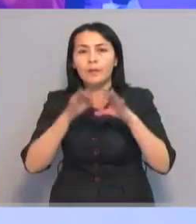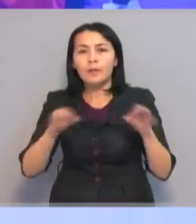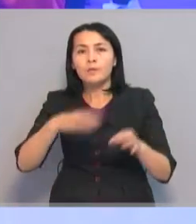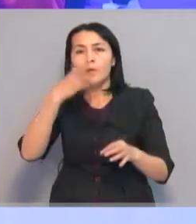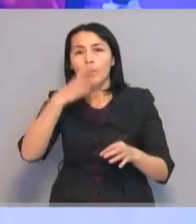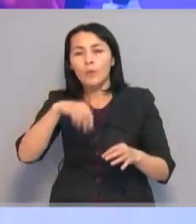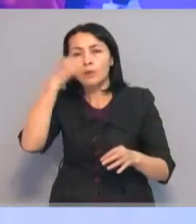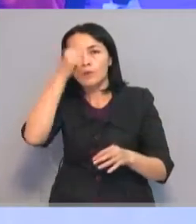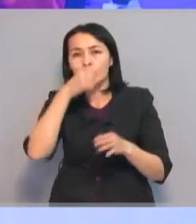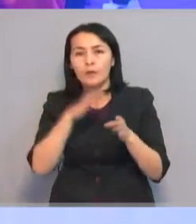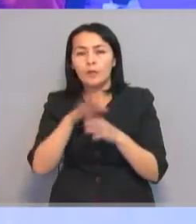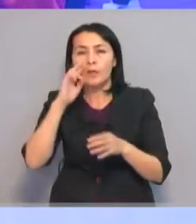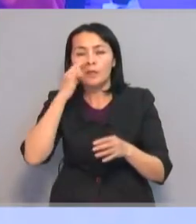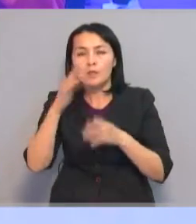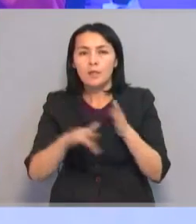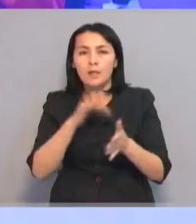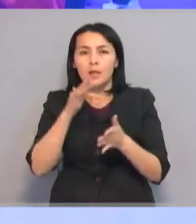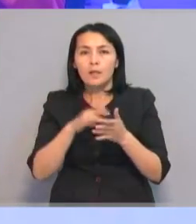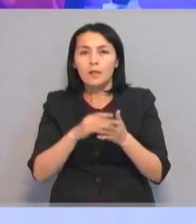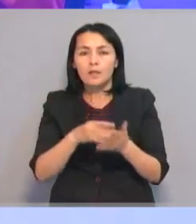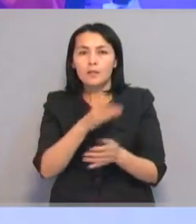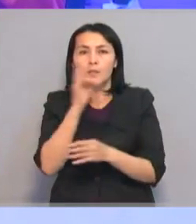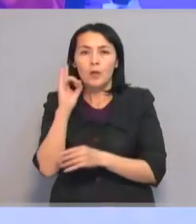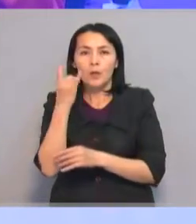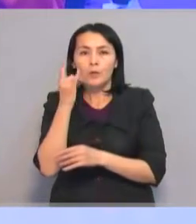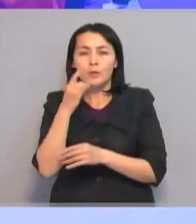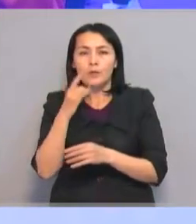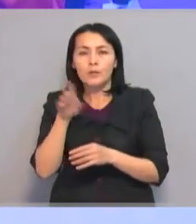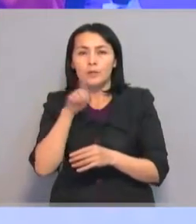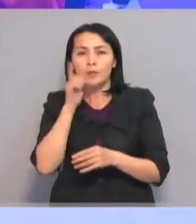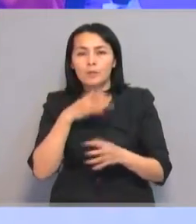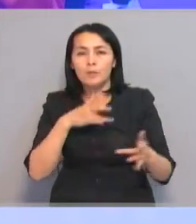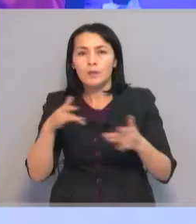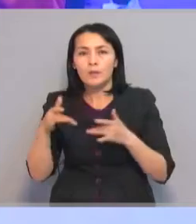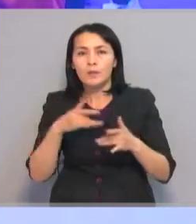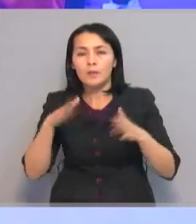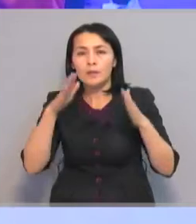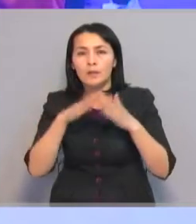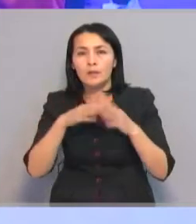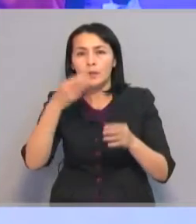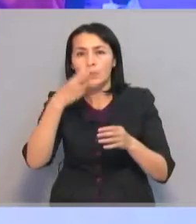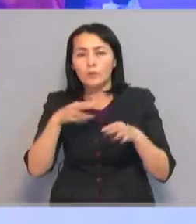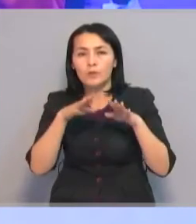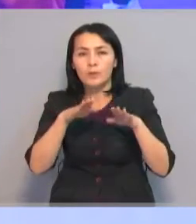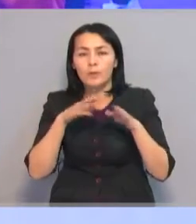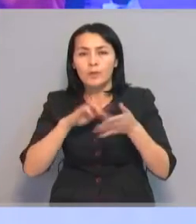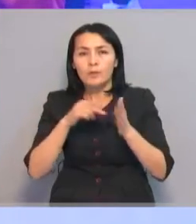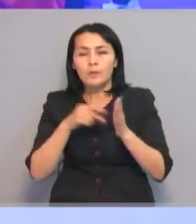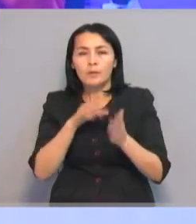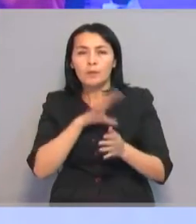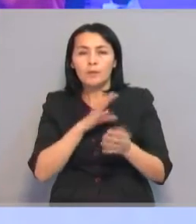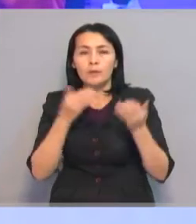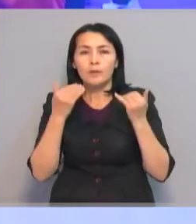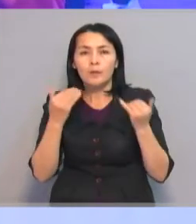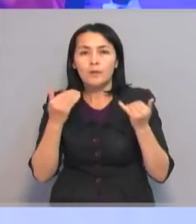Тәуелсіздігіміздің 30 жылдығына орай Шымкент қалалық қуыршақ және жасөспірімдер театры 30 қойылым қоюды жоспарлаған еді. Бұл жолы